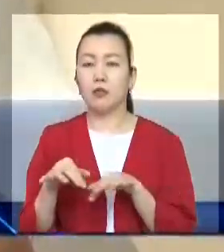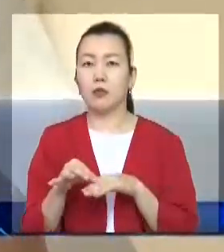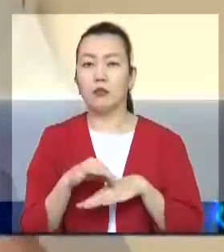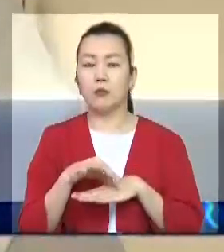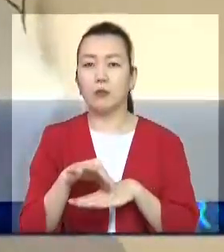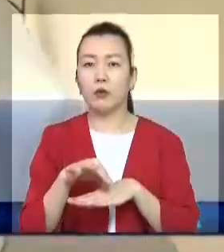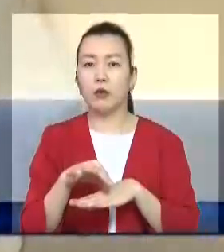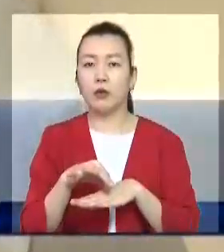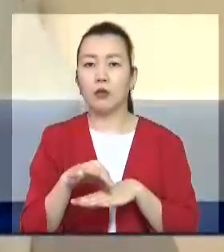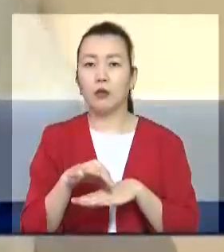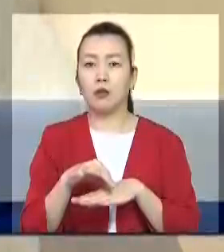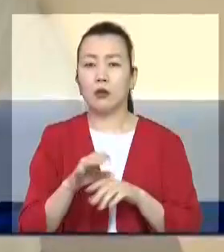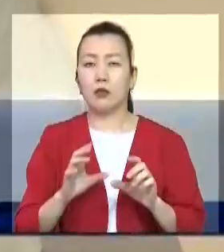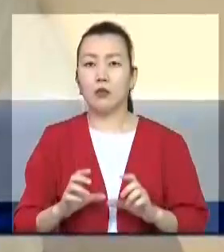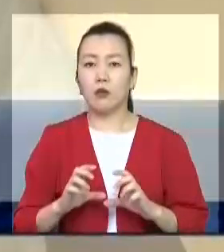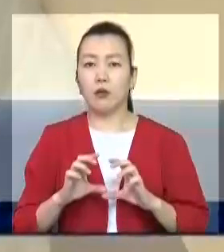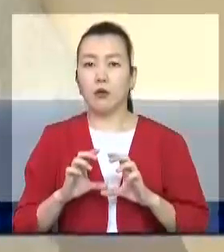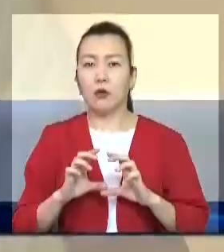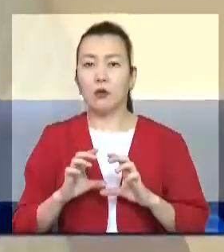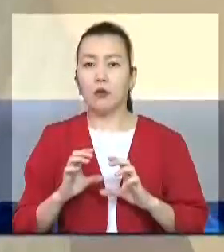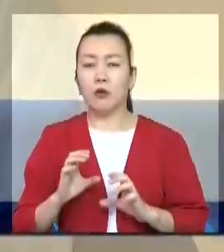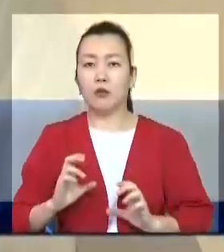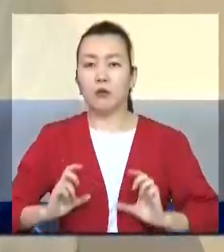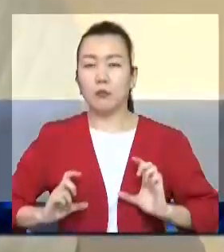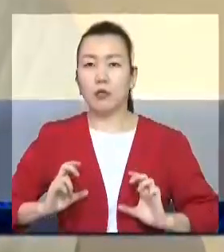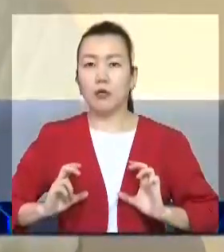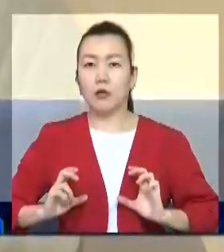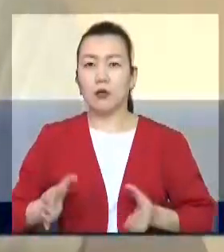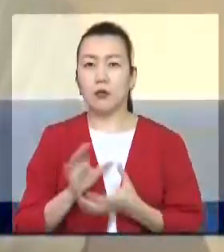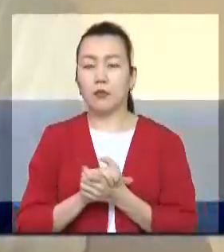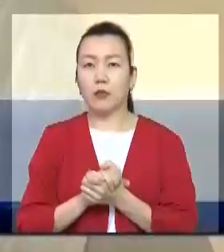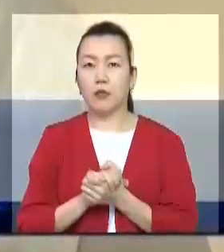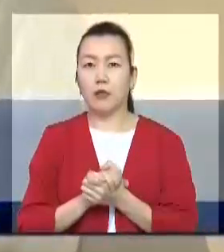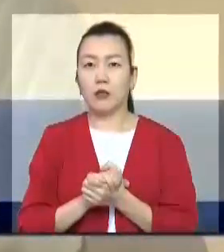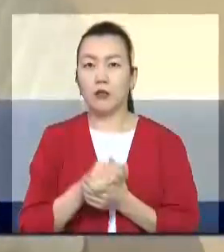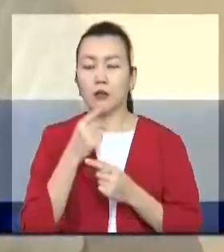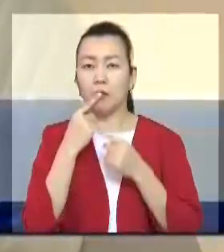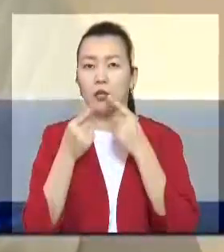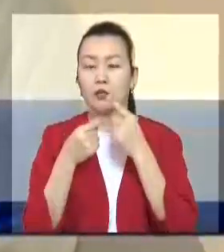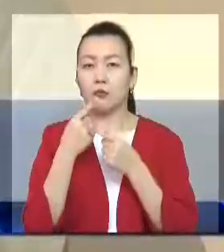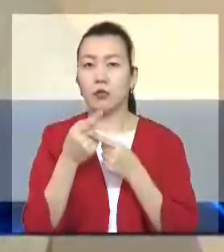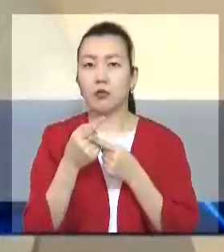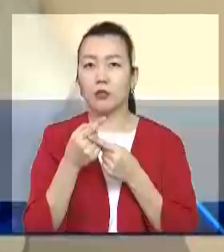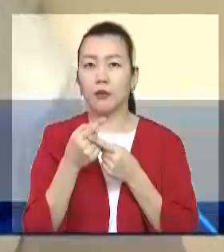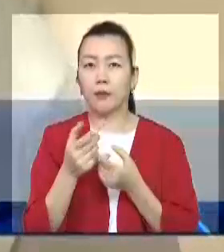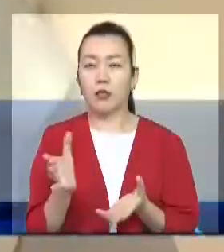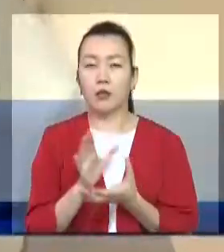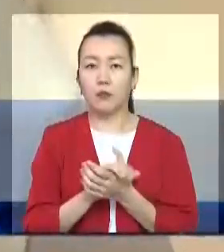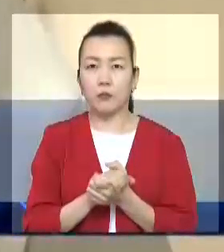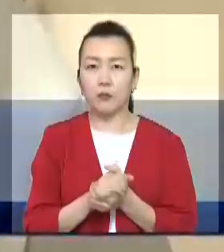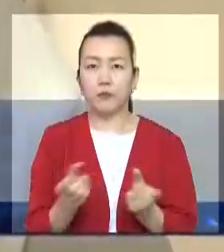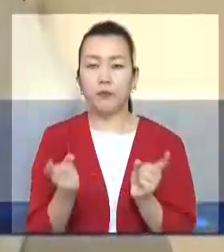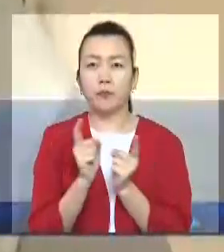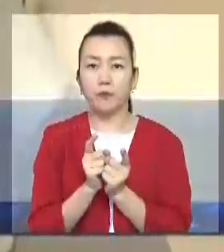общеколледжные, и мы приглашаем теологов, которые проводят индивидуальные беседы. Данные встречи, конечно, необходимы